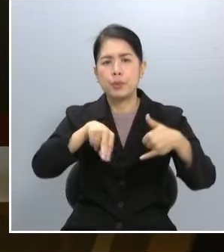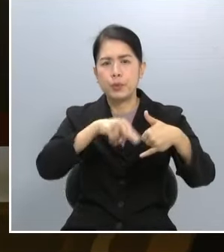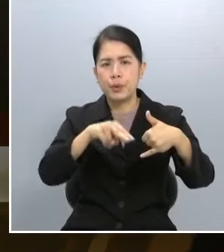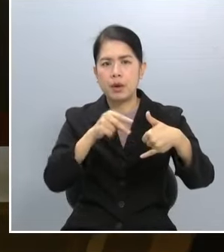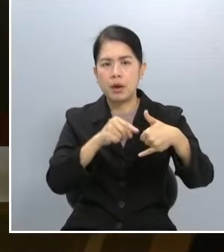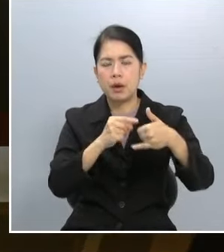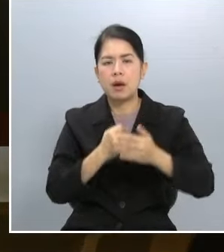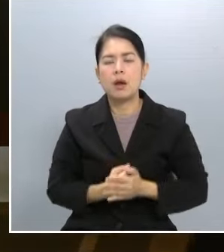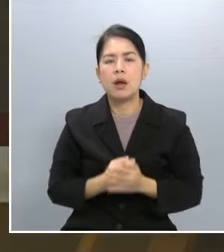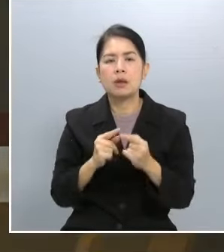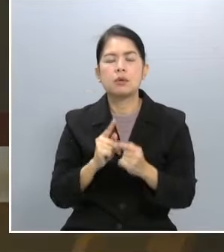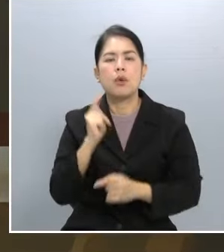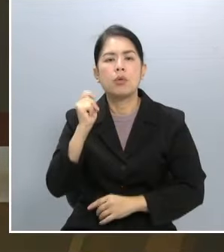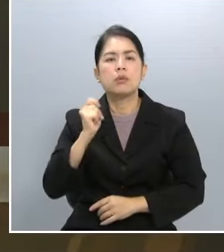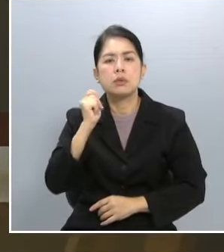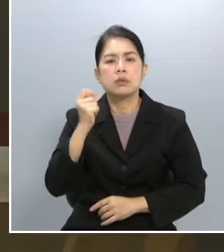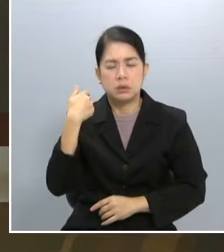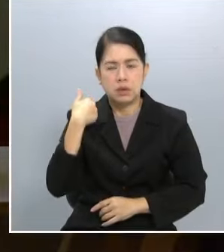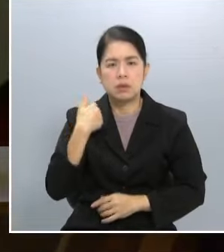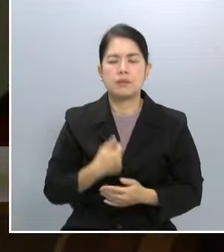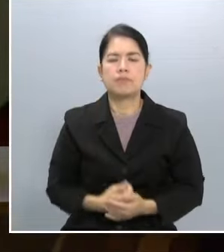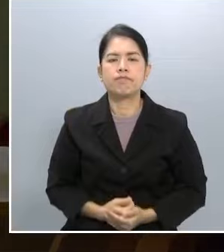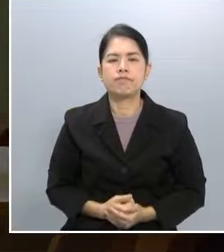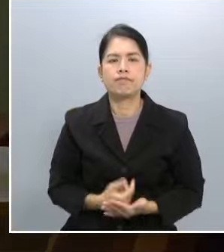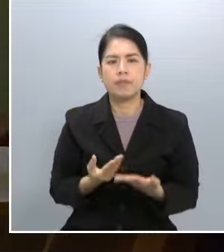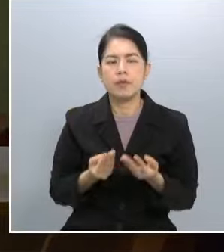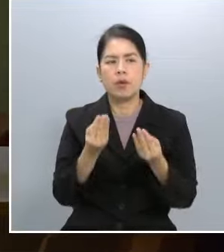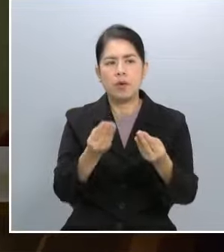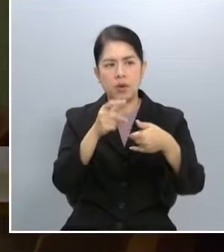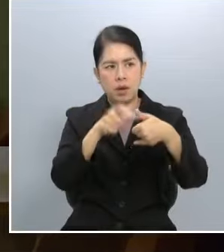คาดคิดจริงๆท่านผู้ชมอ่ะขอให้น้องปลอดภัยเป็นประการแรกก่อน